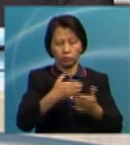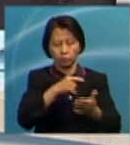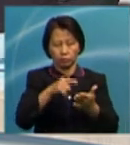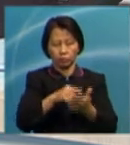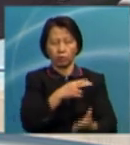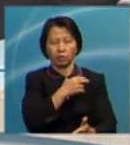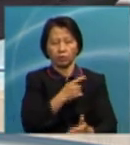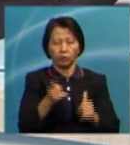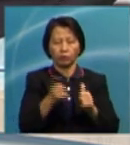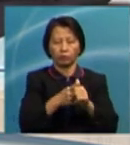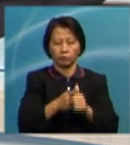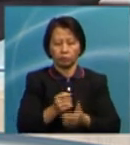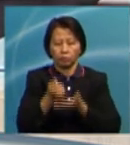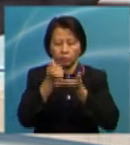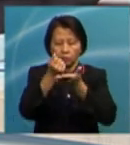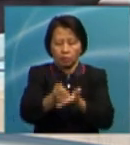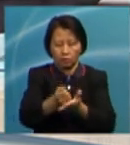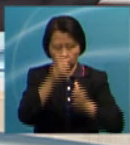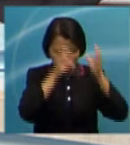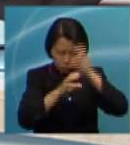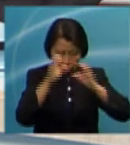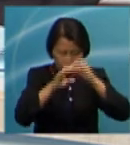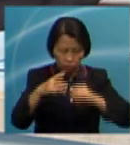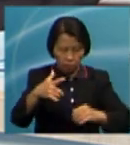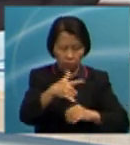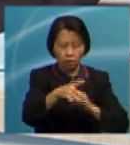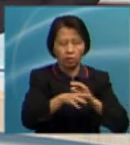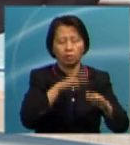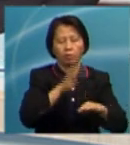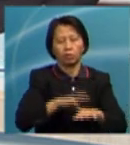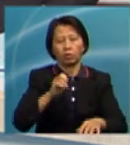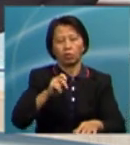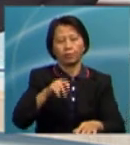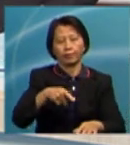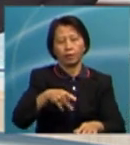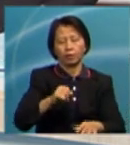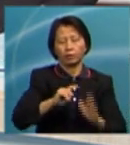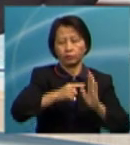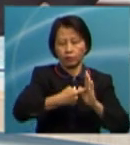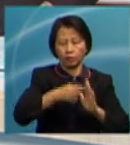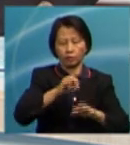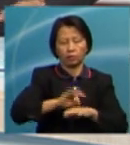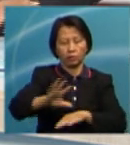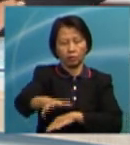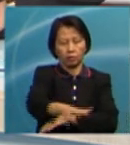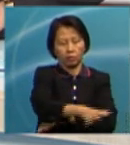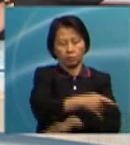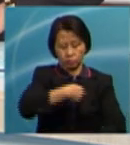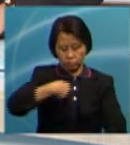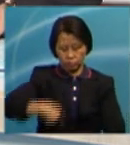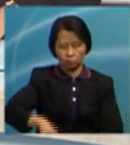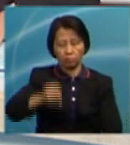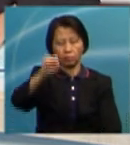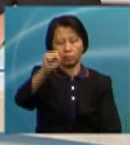pertama yang menghulur bantuan mencari pesawat itu ketika operasi dilancarkan di laut China